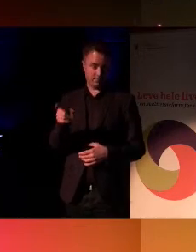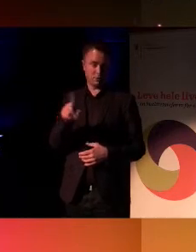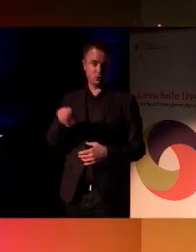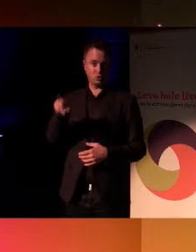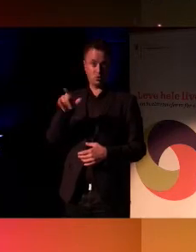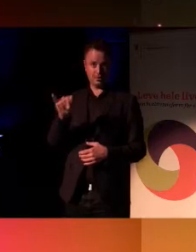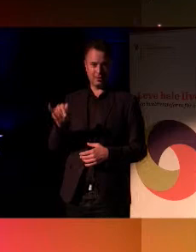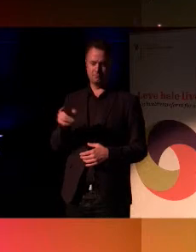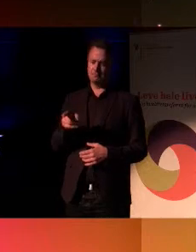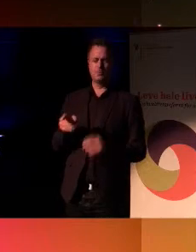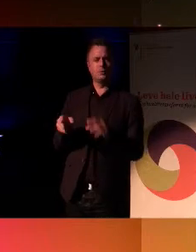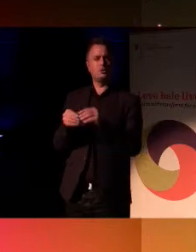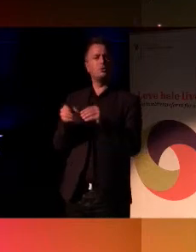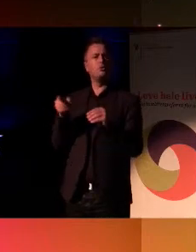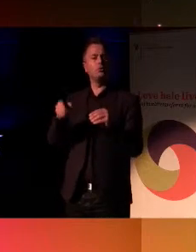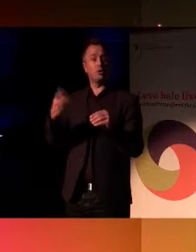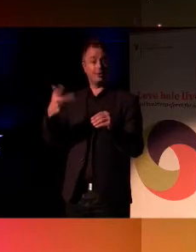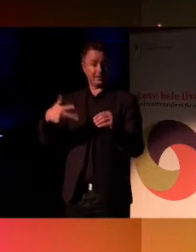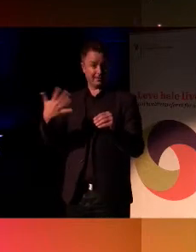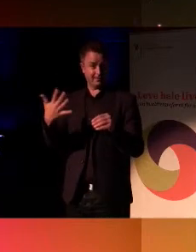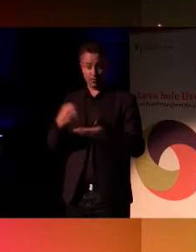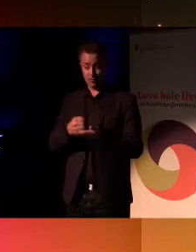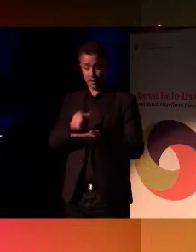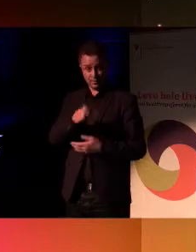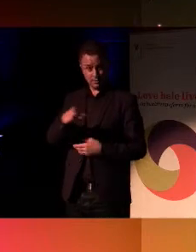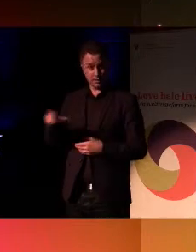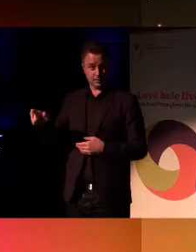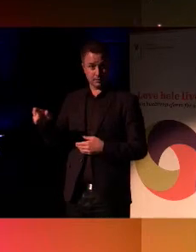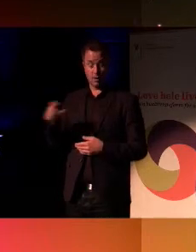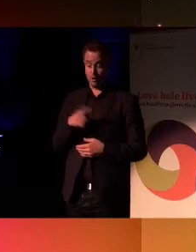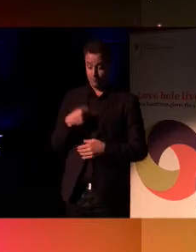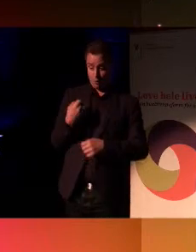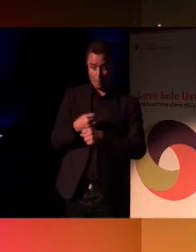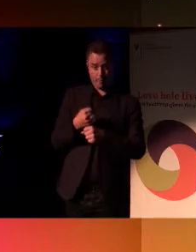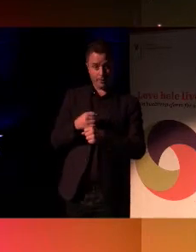Her er det 135 ansatte, og vi har et opptaksområde på